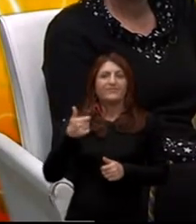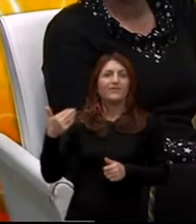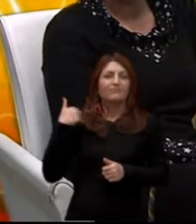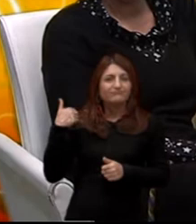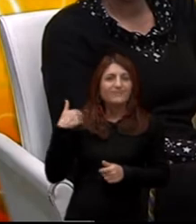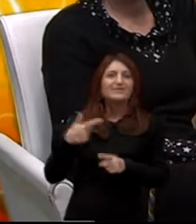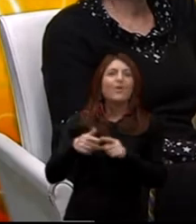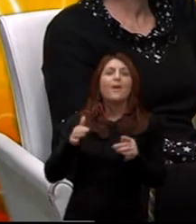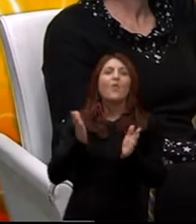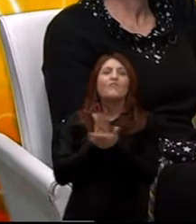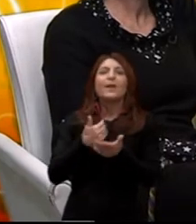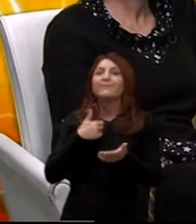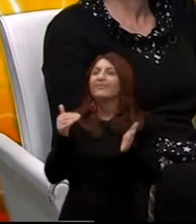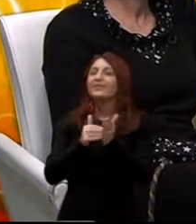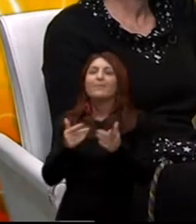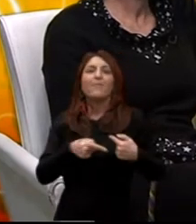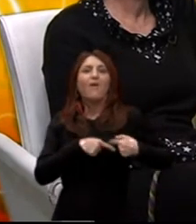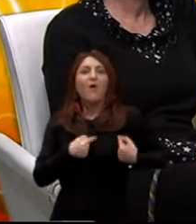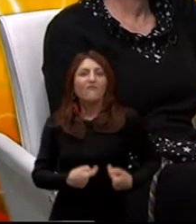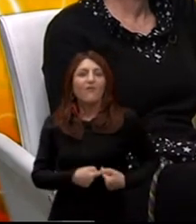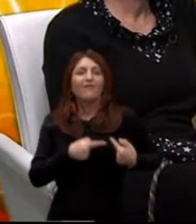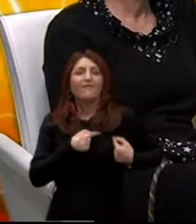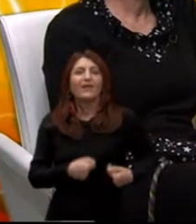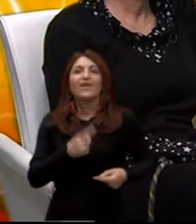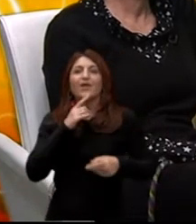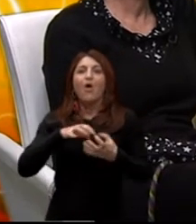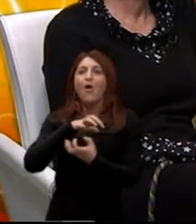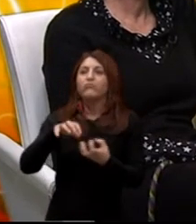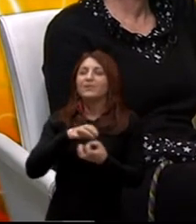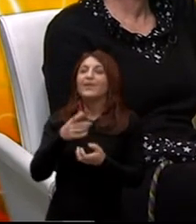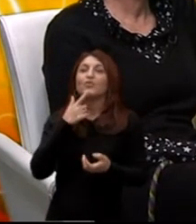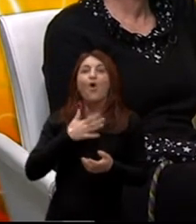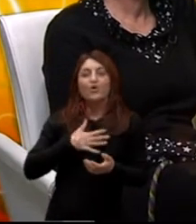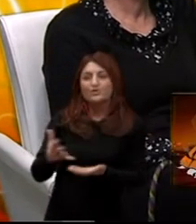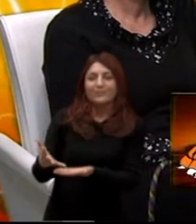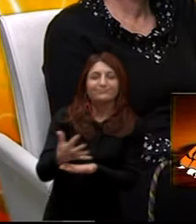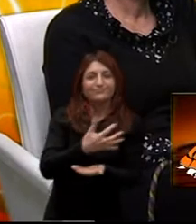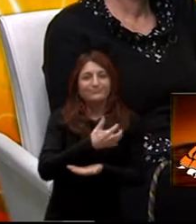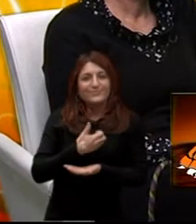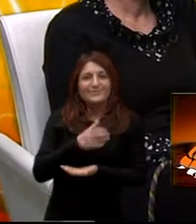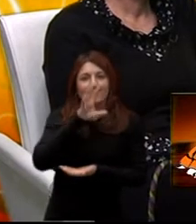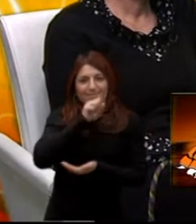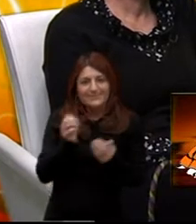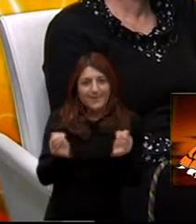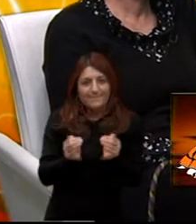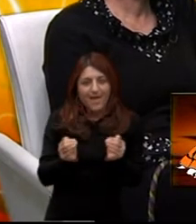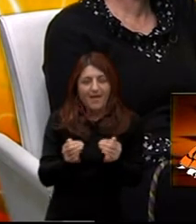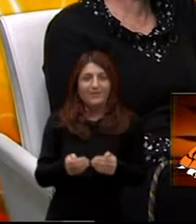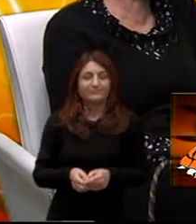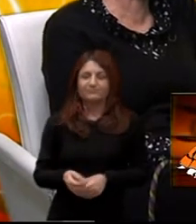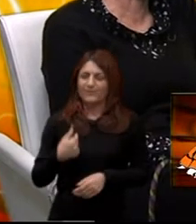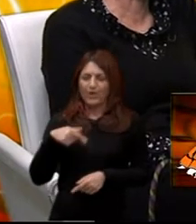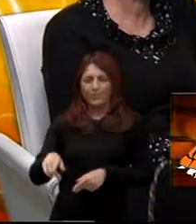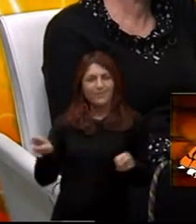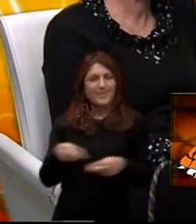za volonterima i obiteljima volontera koji će uzimati naše štence za socijalizaciju. Ja ne bi mogla, jer bi vam ga morala